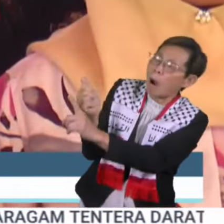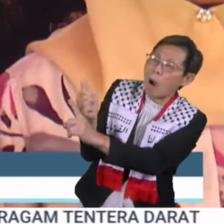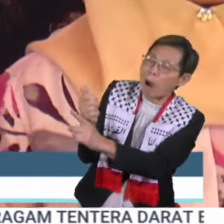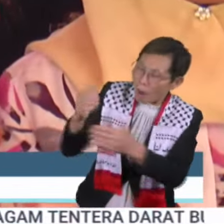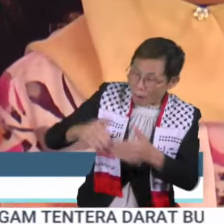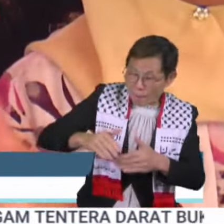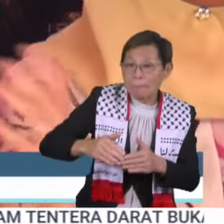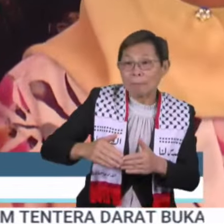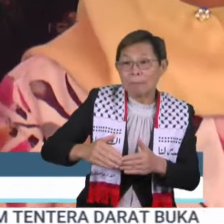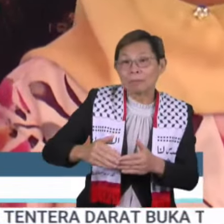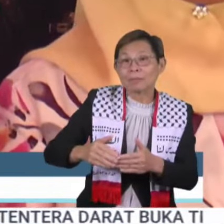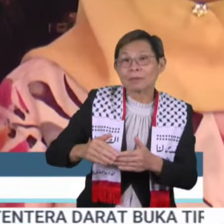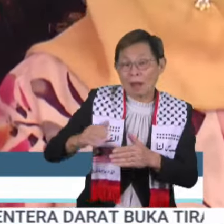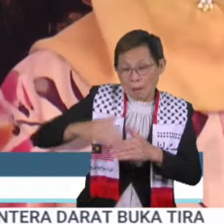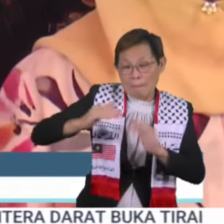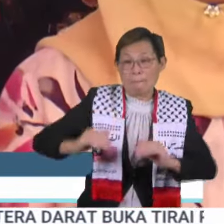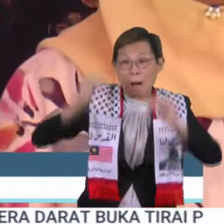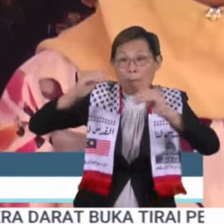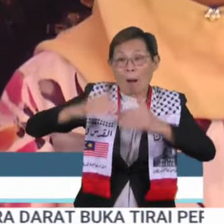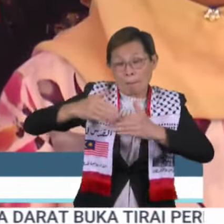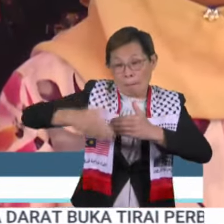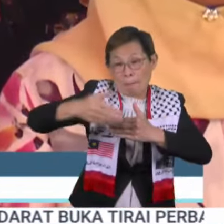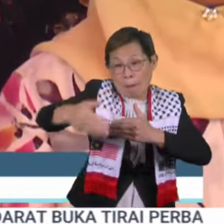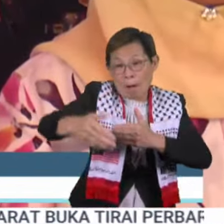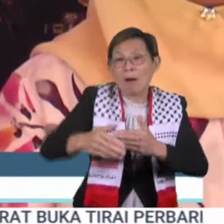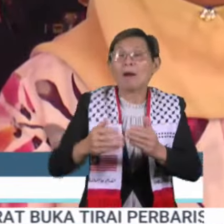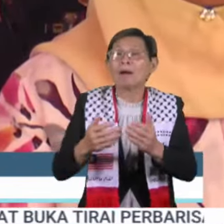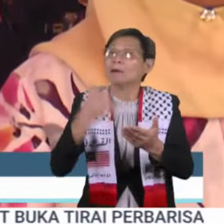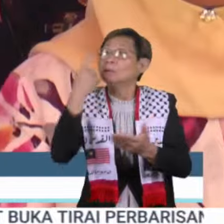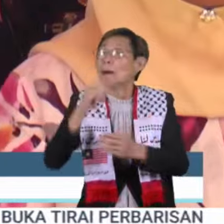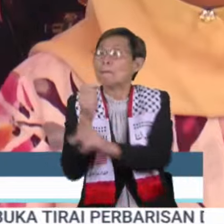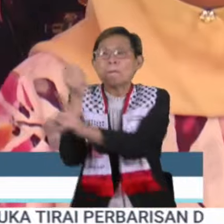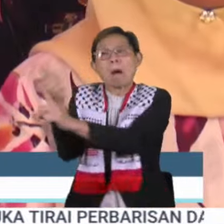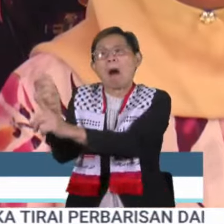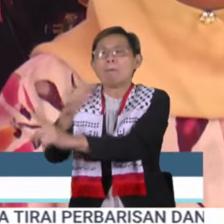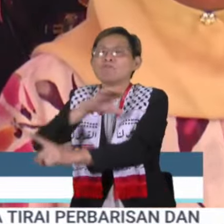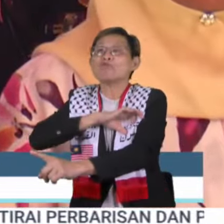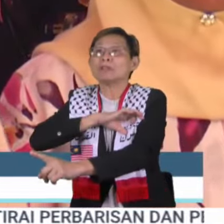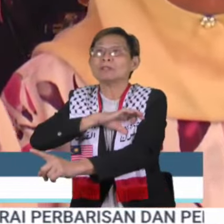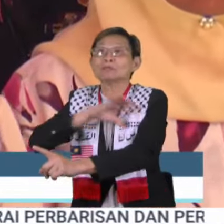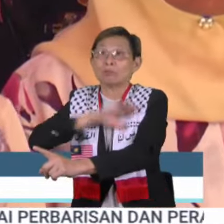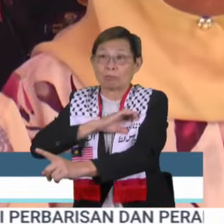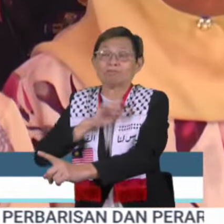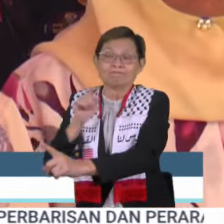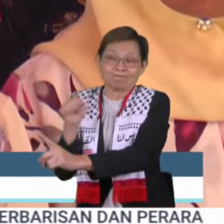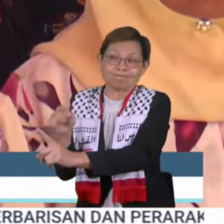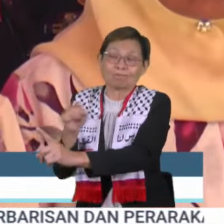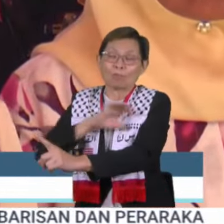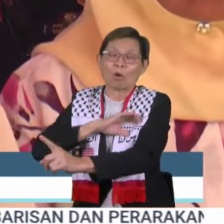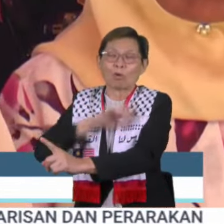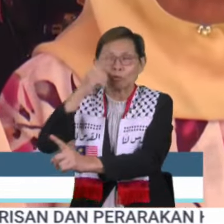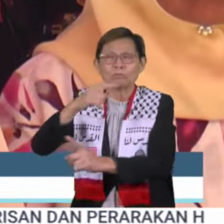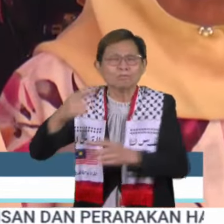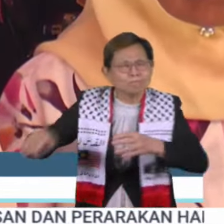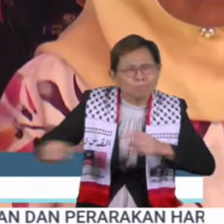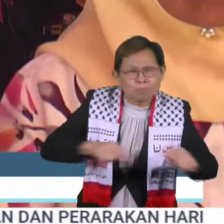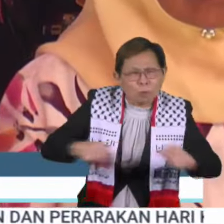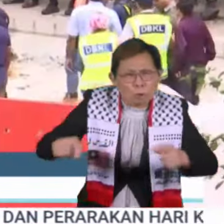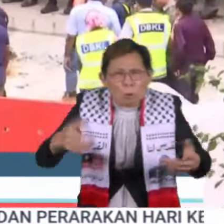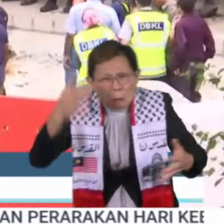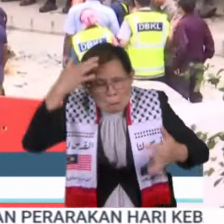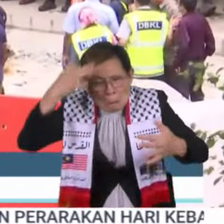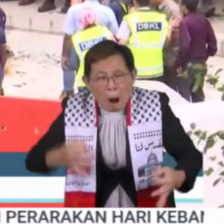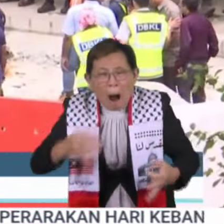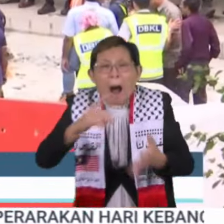keadaan seterusnya ataupun fasa seterusnya kepada pihak PDRM untuk menentukan apakah tindakan selanjutnya.